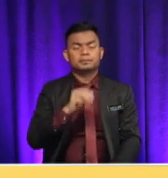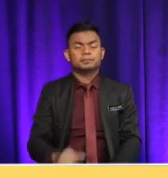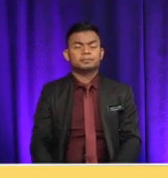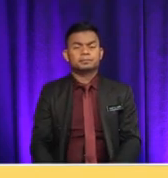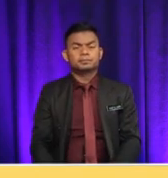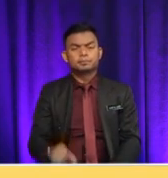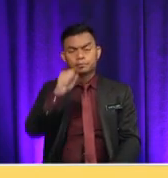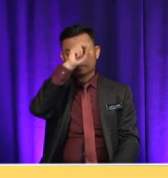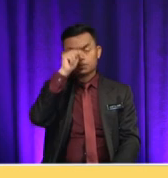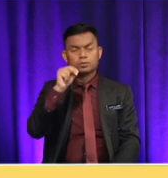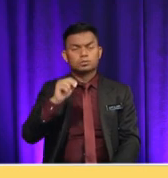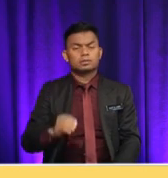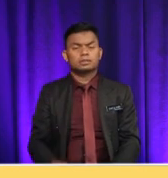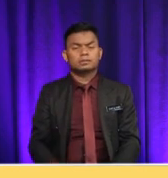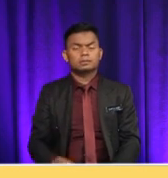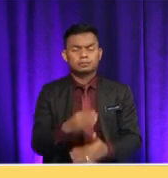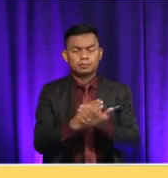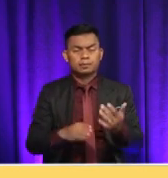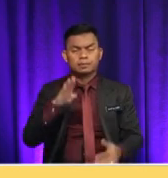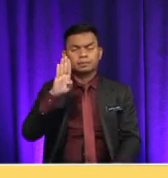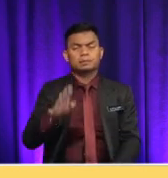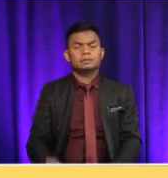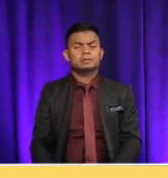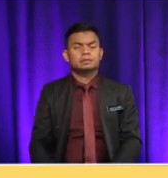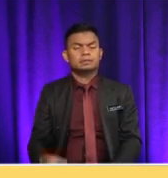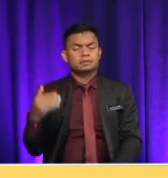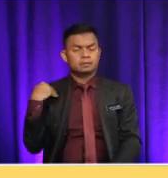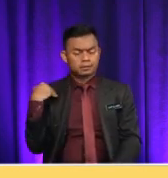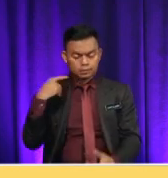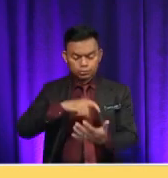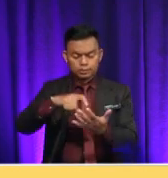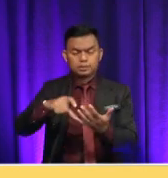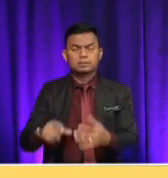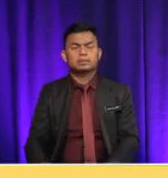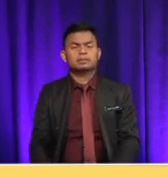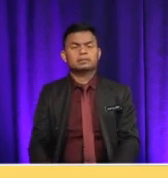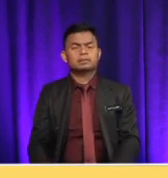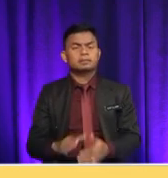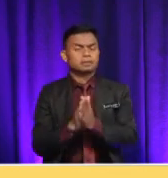pulak diberi satu lukisan kemudian dikenal